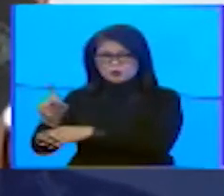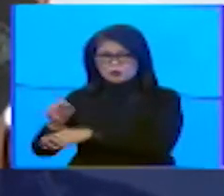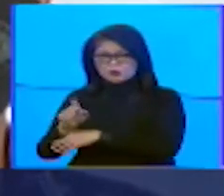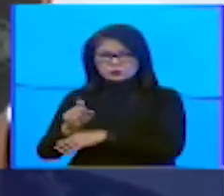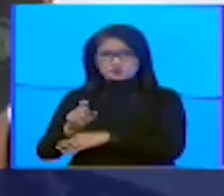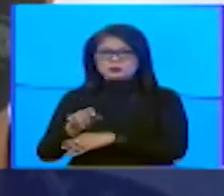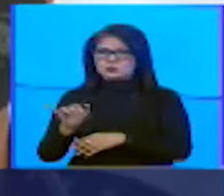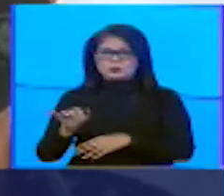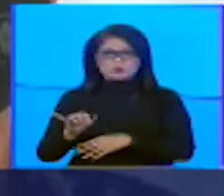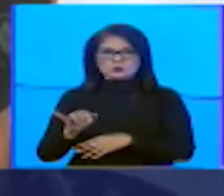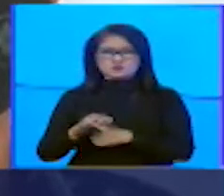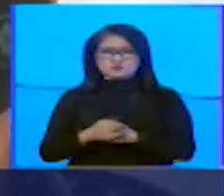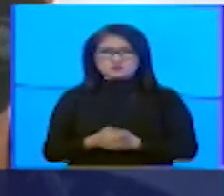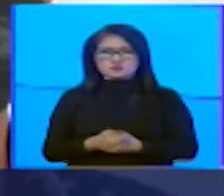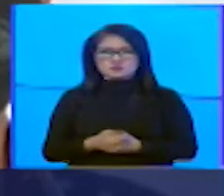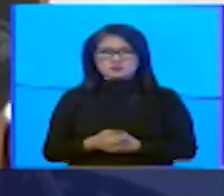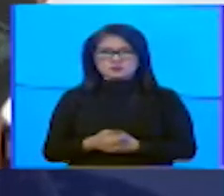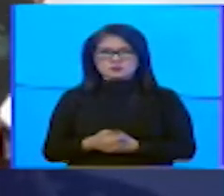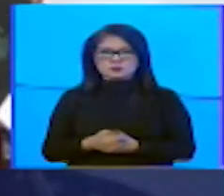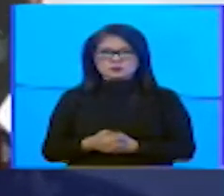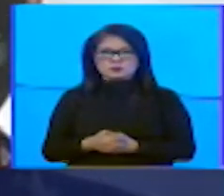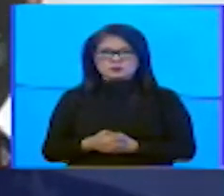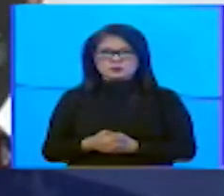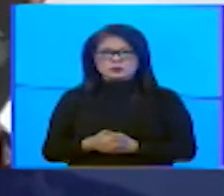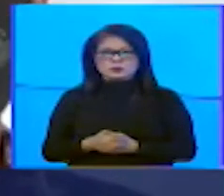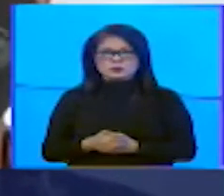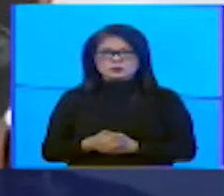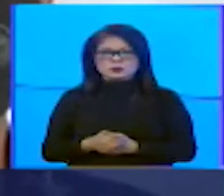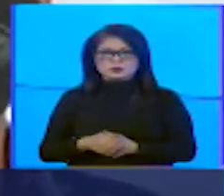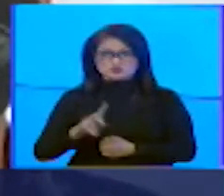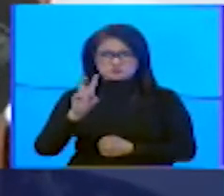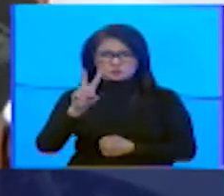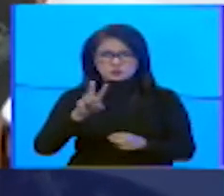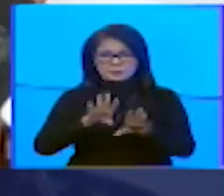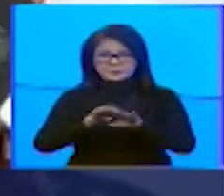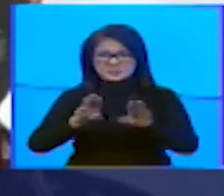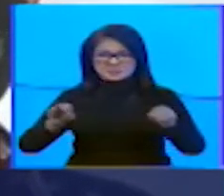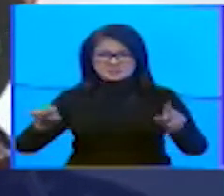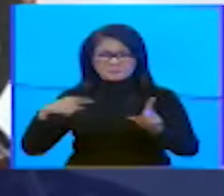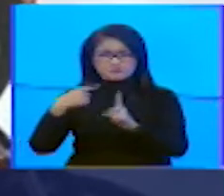penyemprotan disinfektan. Sementara untuk dua karyawan yang positif,